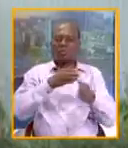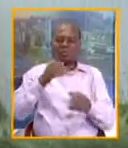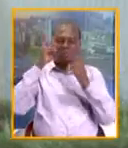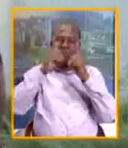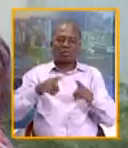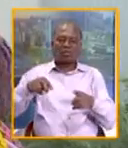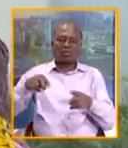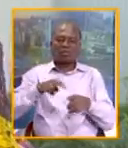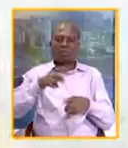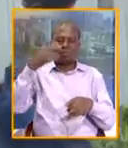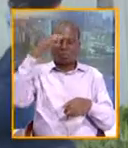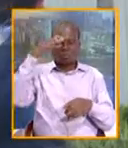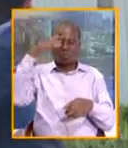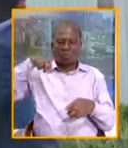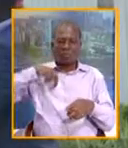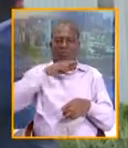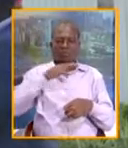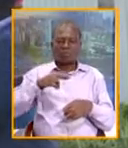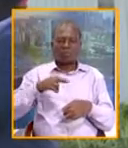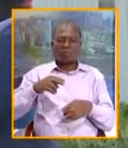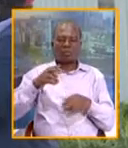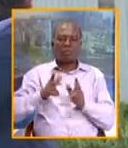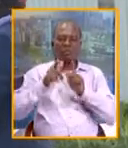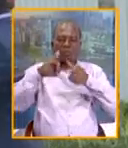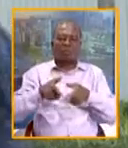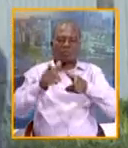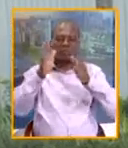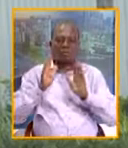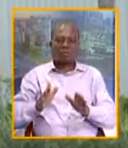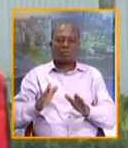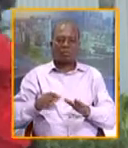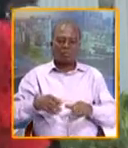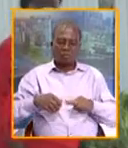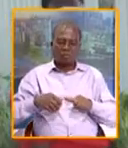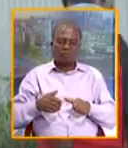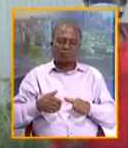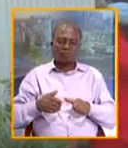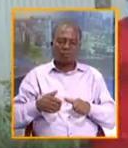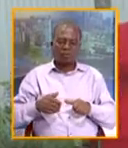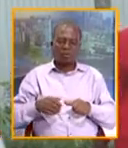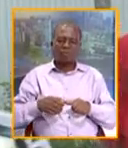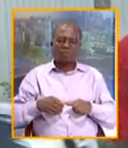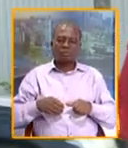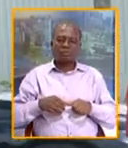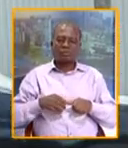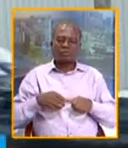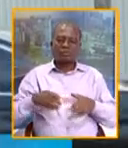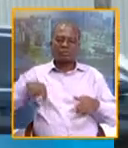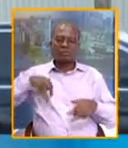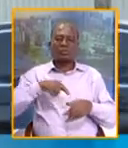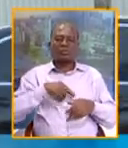vous savez nous sommes lagunaire il te fait normal qu'ils continuent de diriger la pirogue qui voit sa ce titre qu'on lui